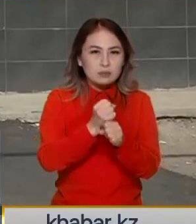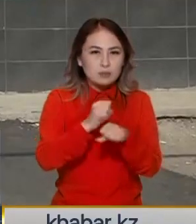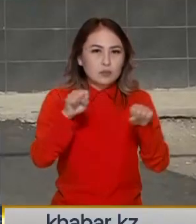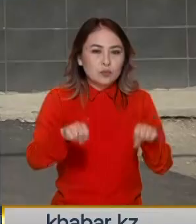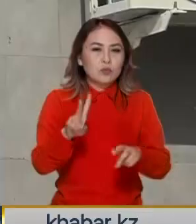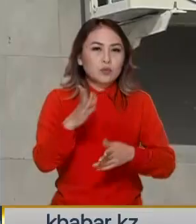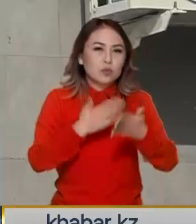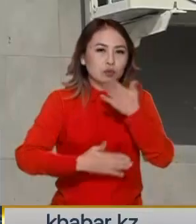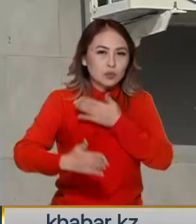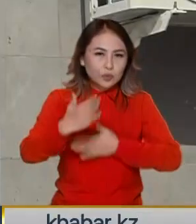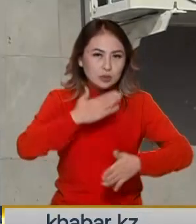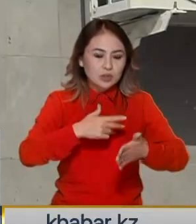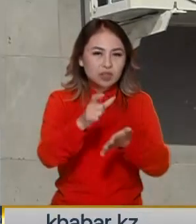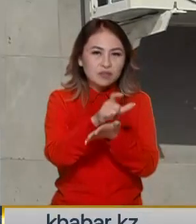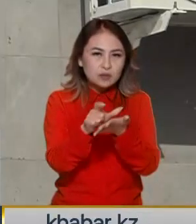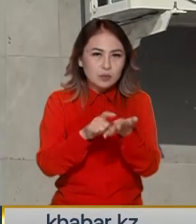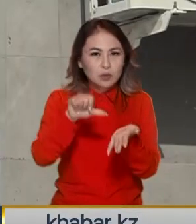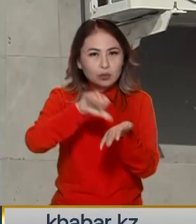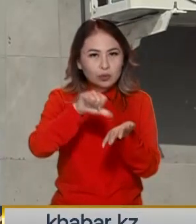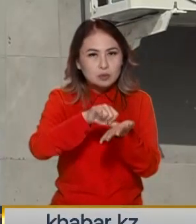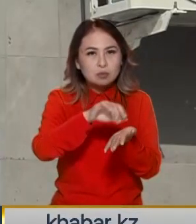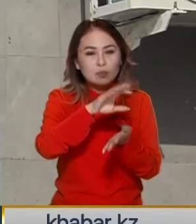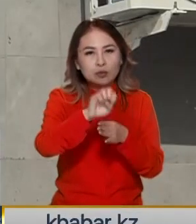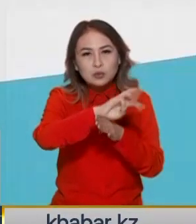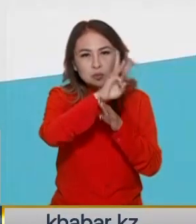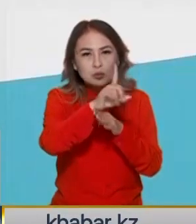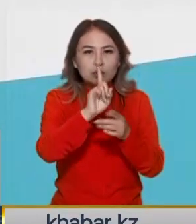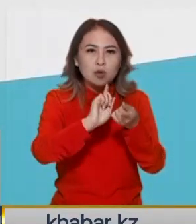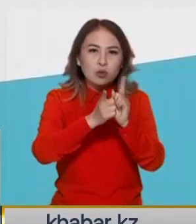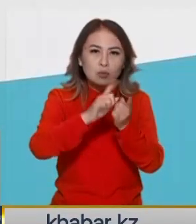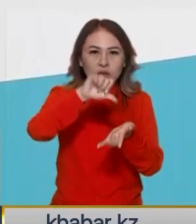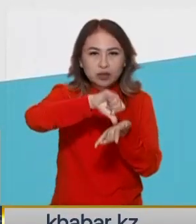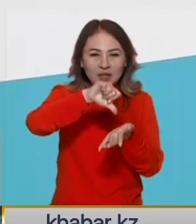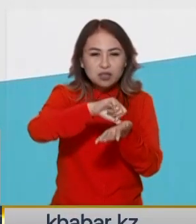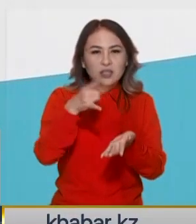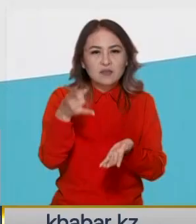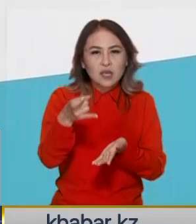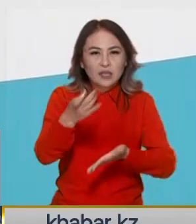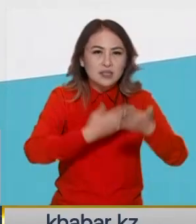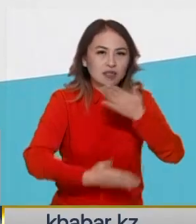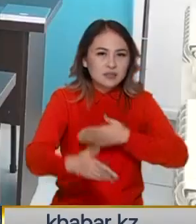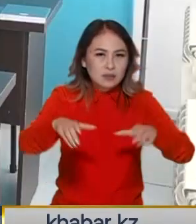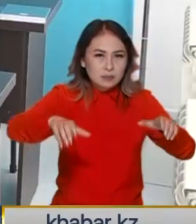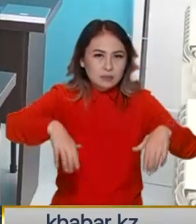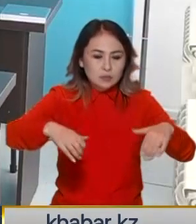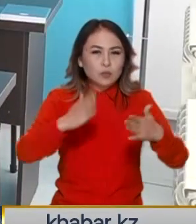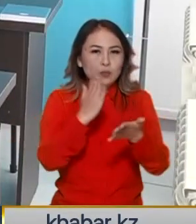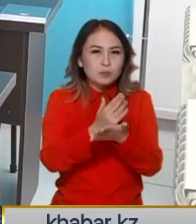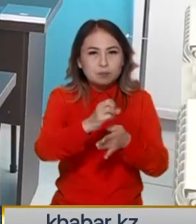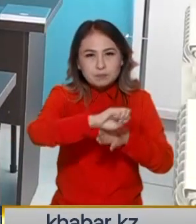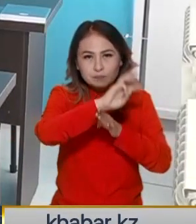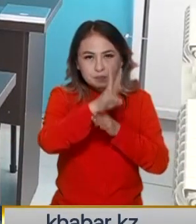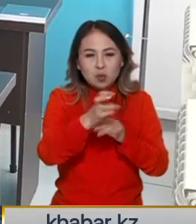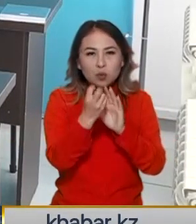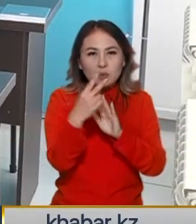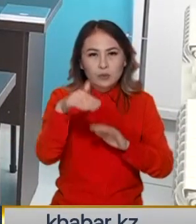құқылы. Ал мүмкіндігі шектеулі жандардың референдумға қатысуын қамтамасыз ету үшін сурдо аудармашылар мен инватакси қызметі қарастырылған.